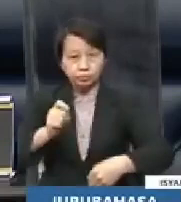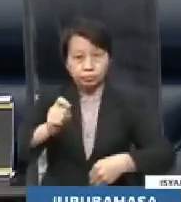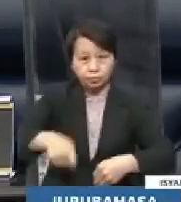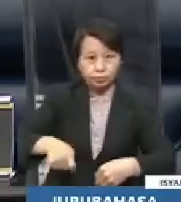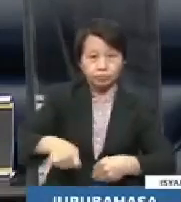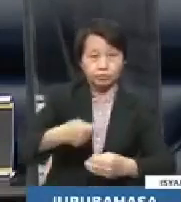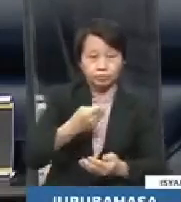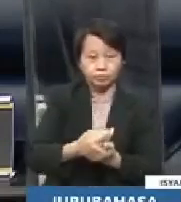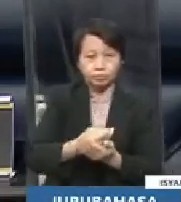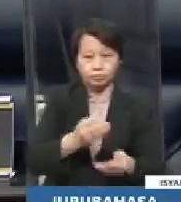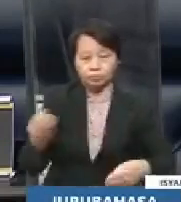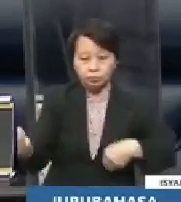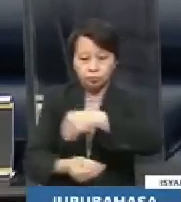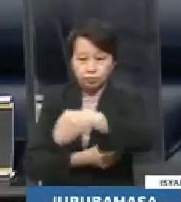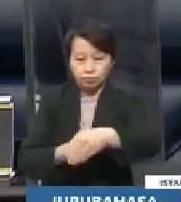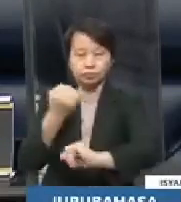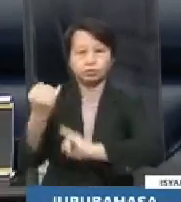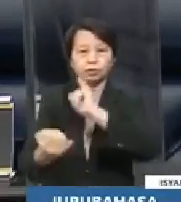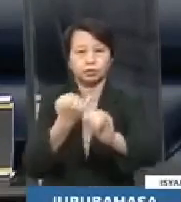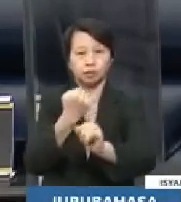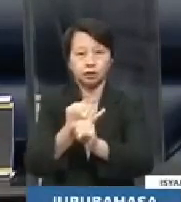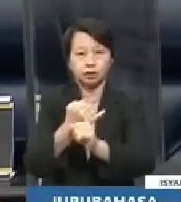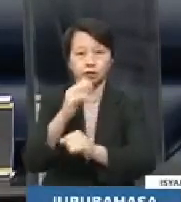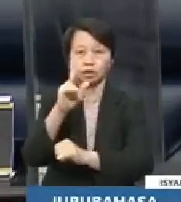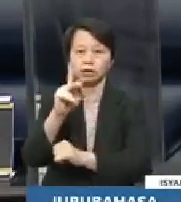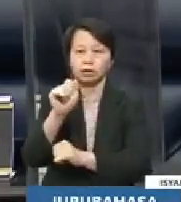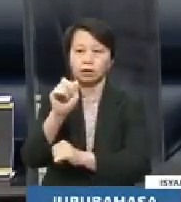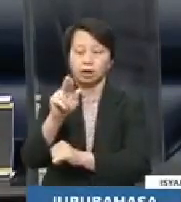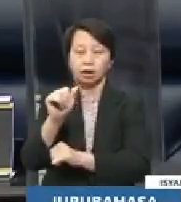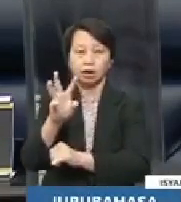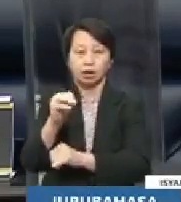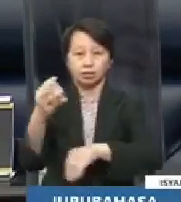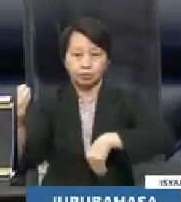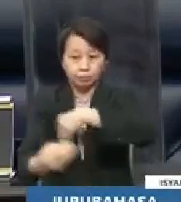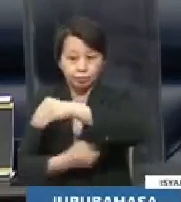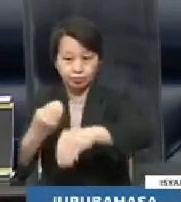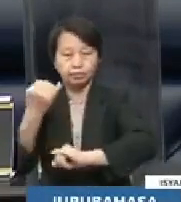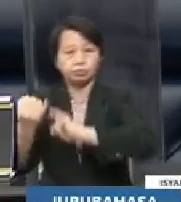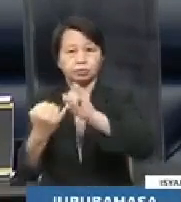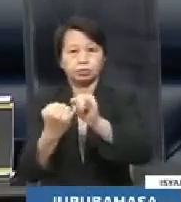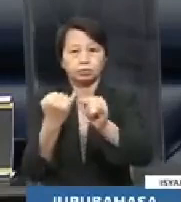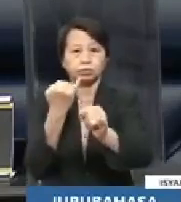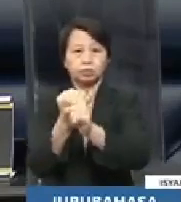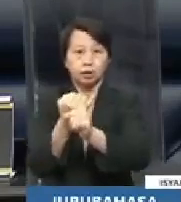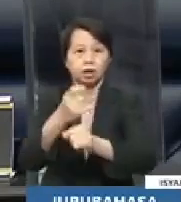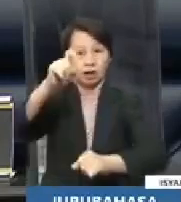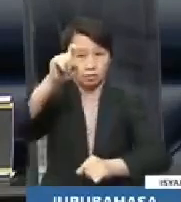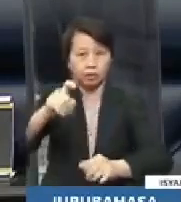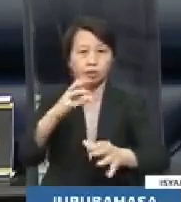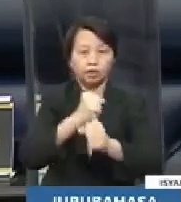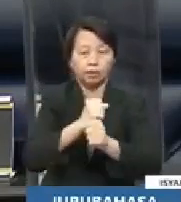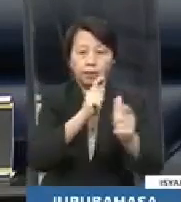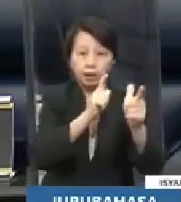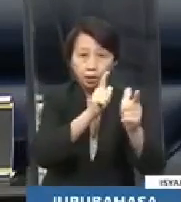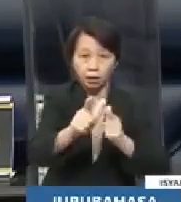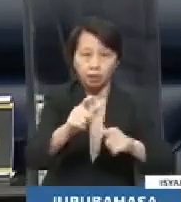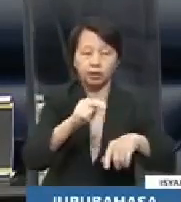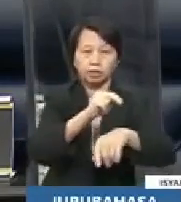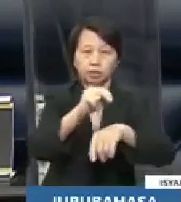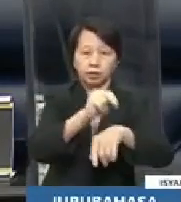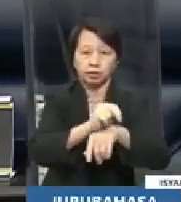karbon yang melibatkan pemindahan antar bangsa International transfer dengan izin perlu mendapatkan kebenaran